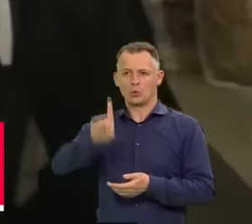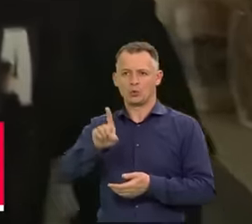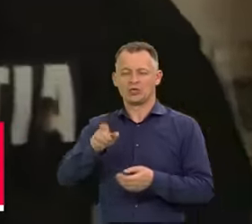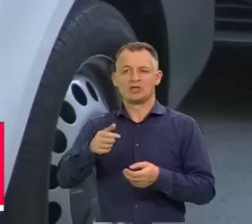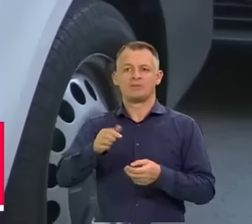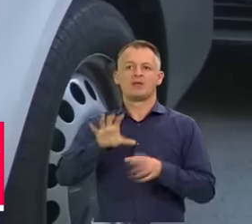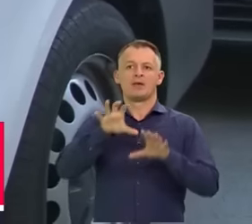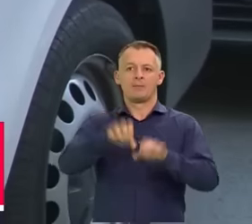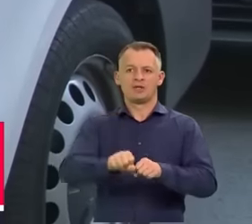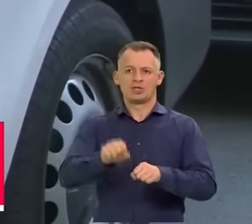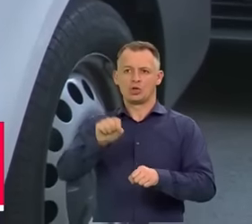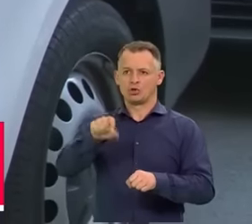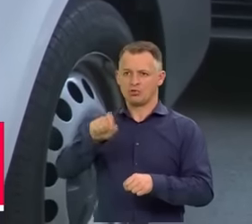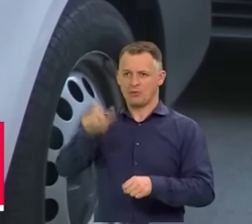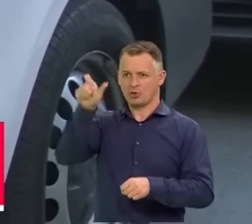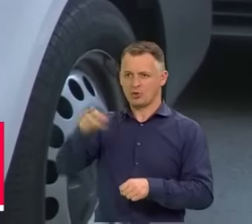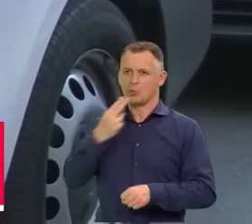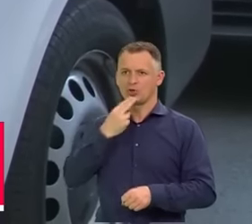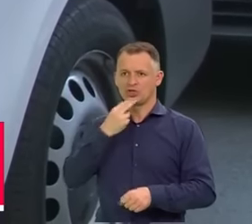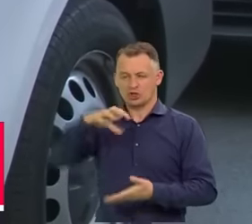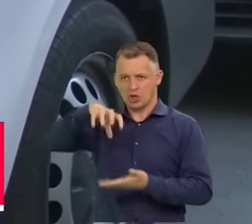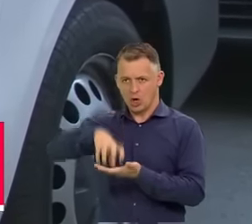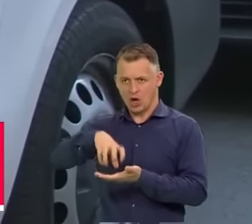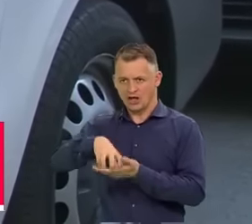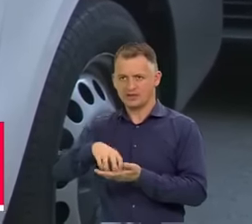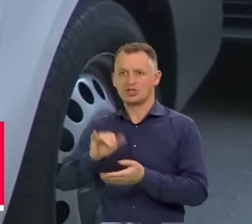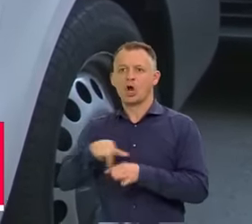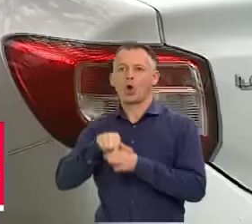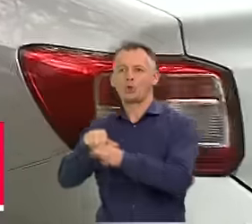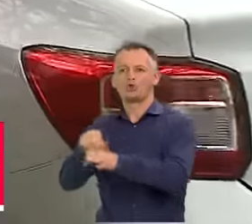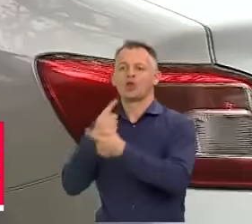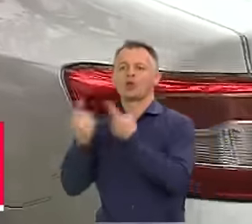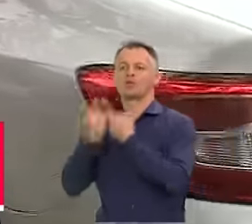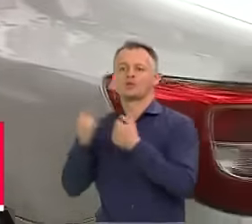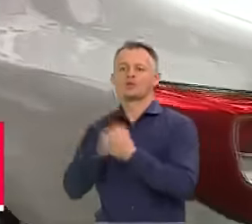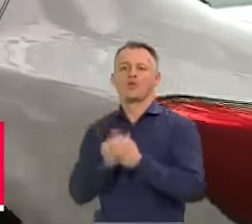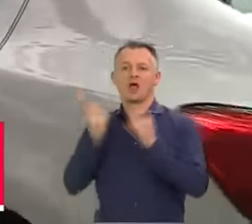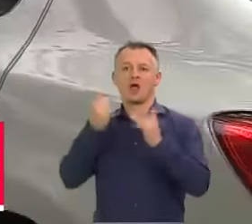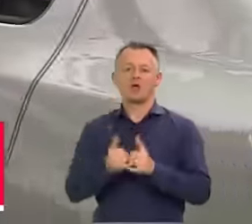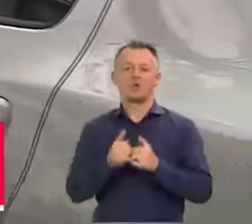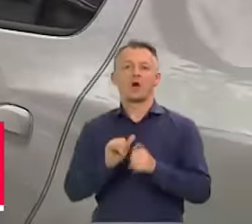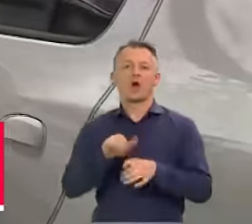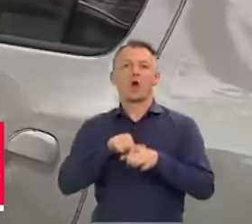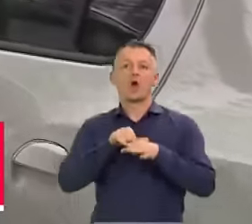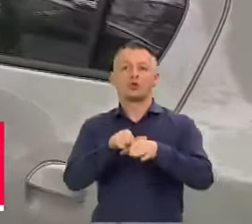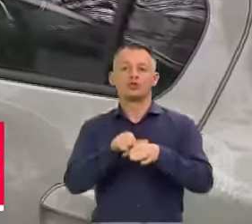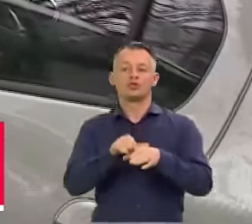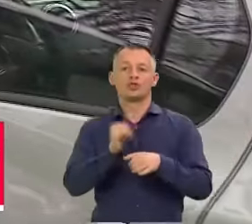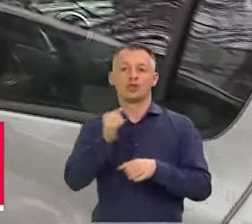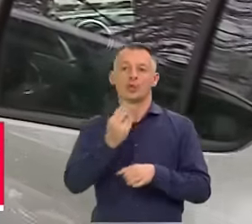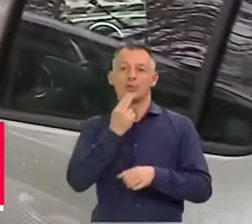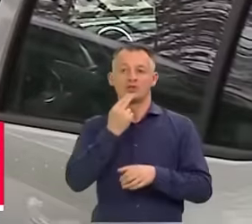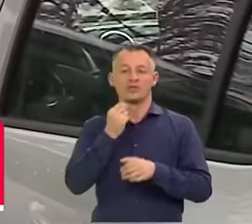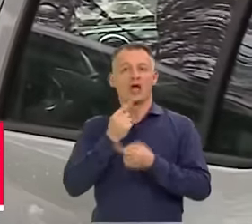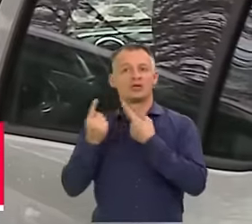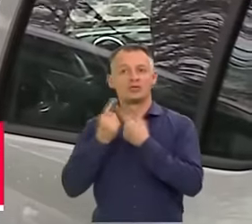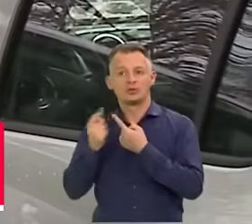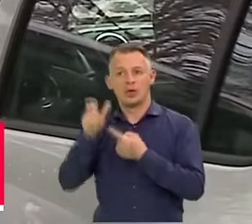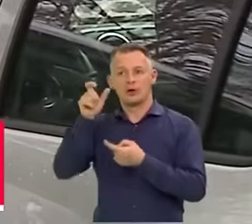cei 12 polițiști locali și i-au dus la audieri. Actuala conducere a Poliției Locale Sector 1 a colaborat în aceste luni cu anchetatorii